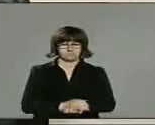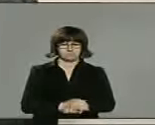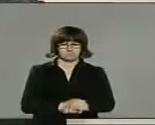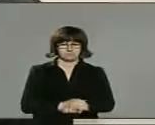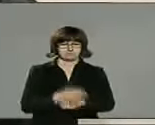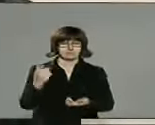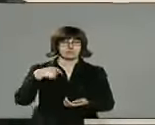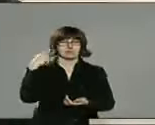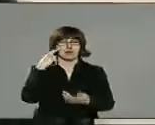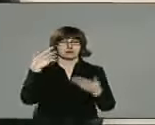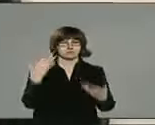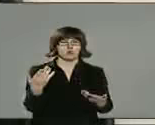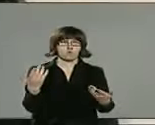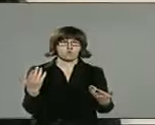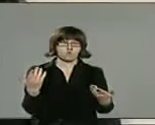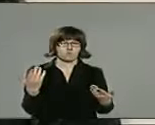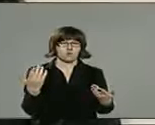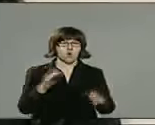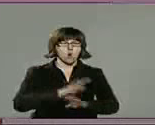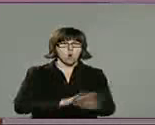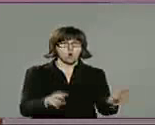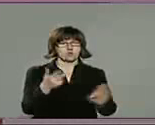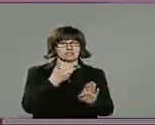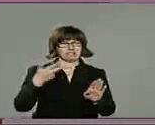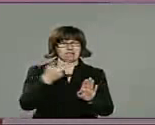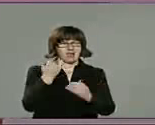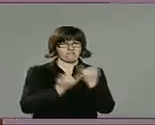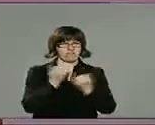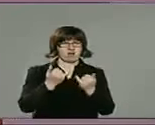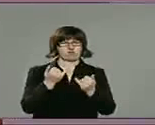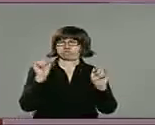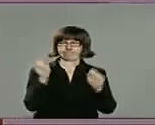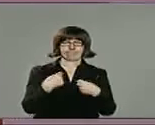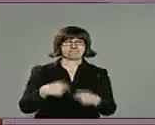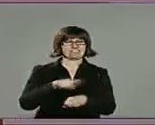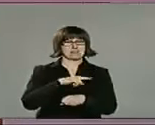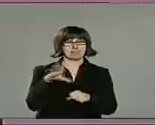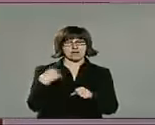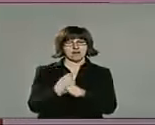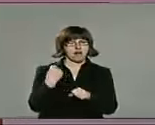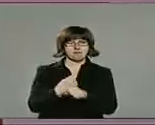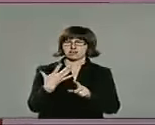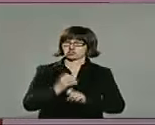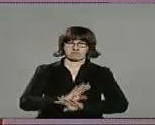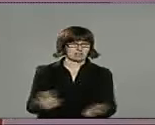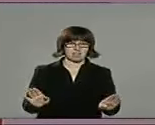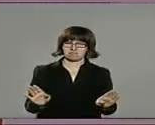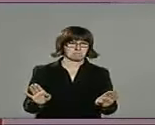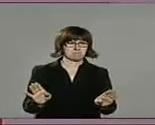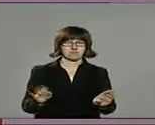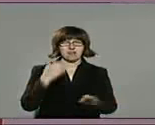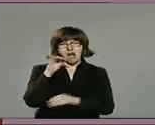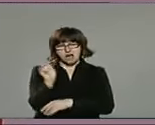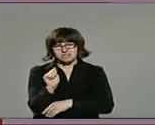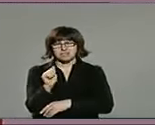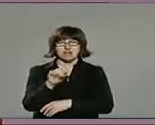das meine ich es so, wie ich es sage. Ohne die 3 hätte ich meine Arbeit nicht machen können. Liebe